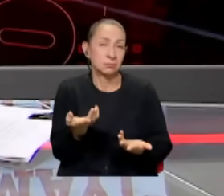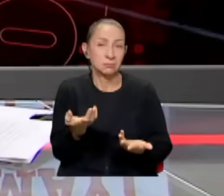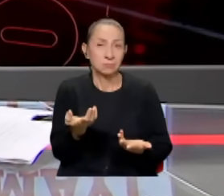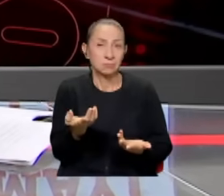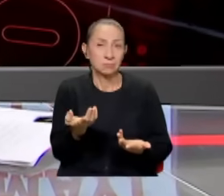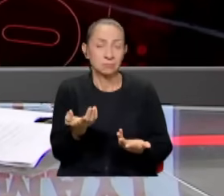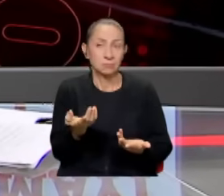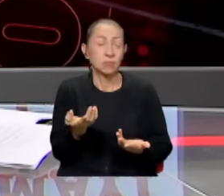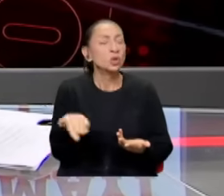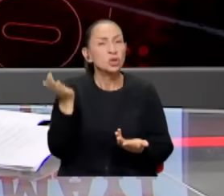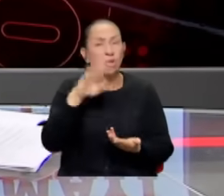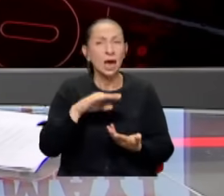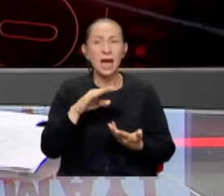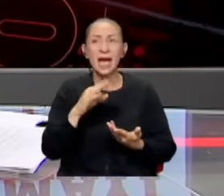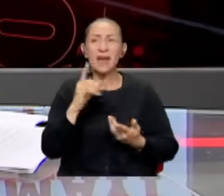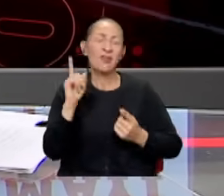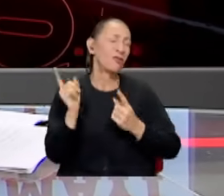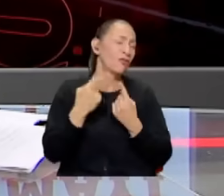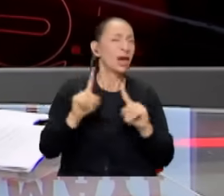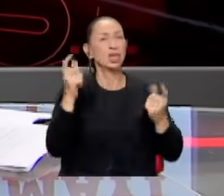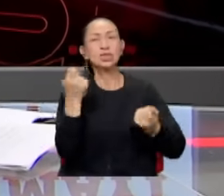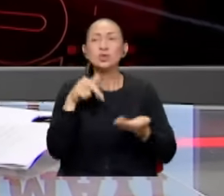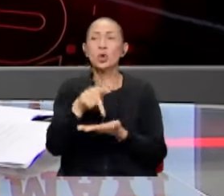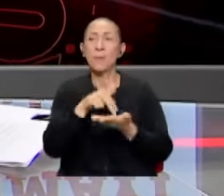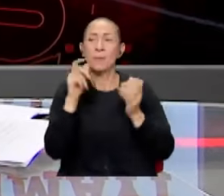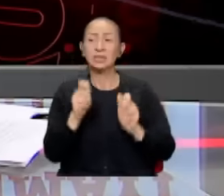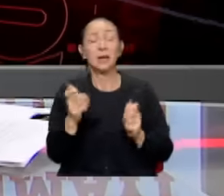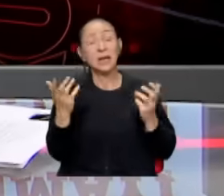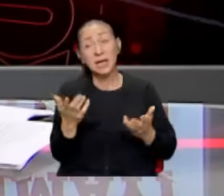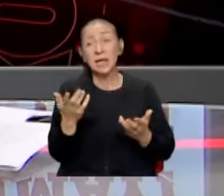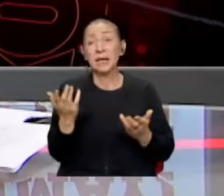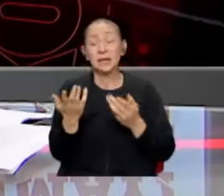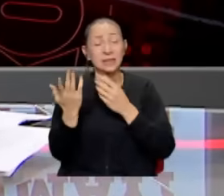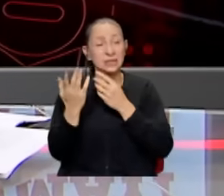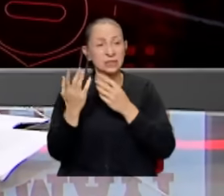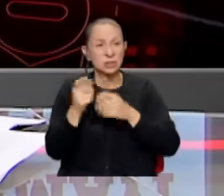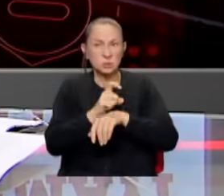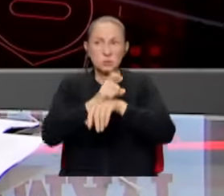derler sonra maceralara atılınır Efendim